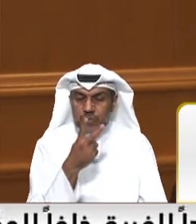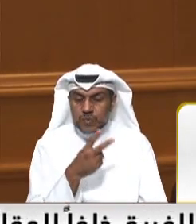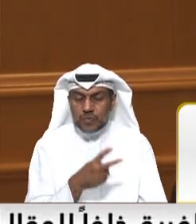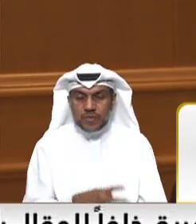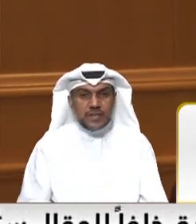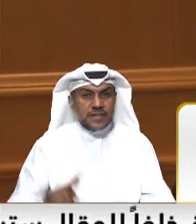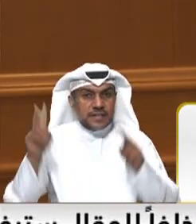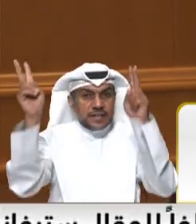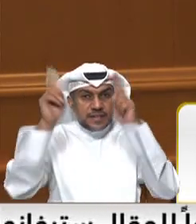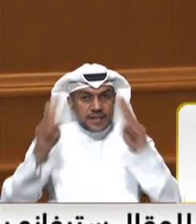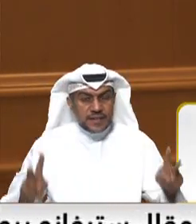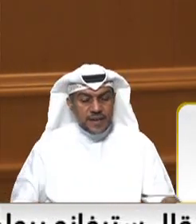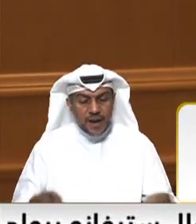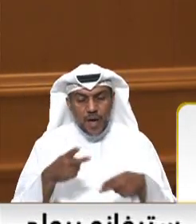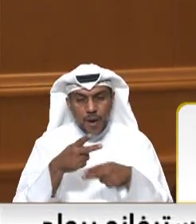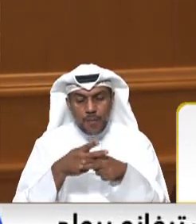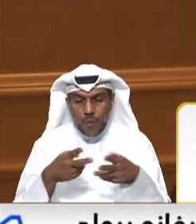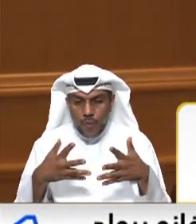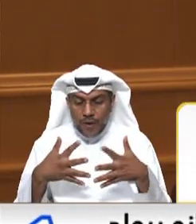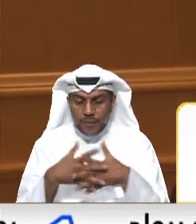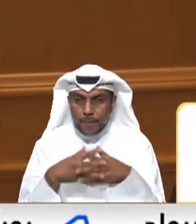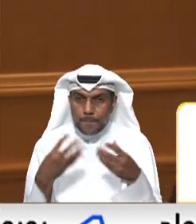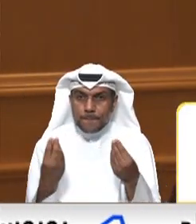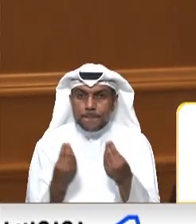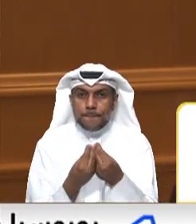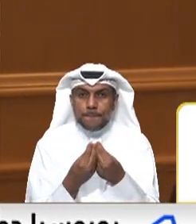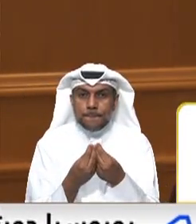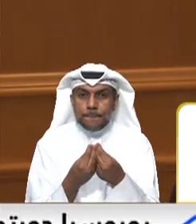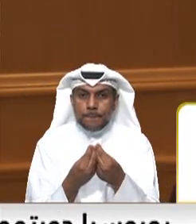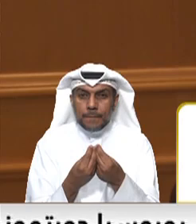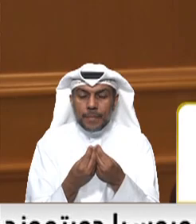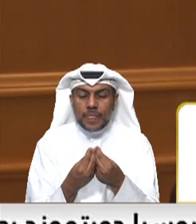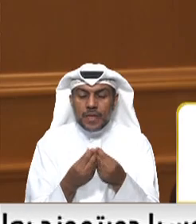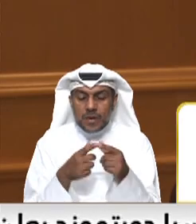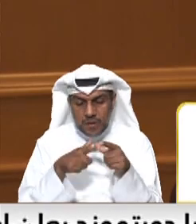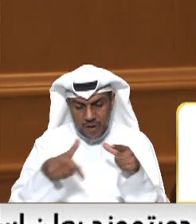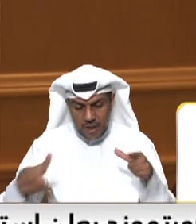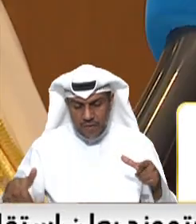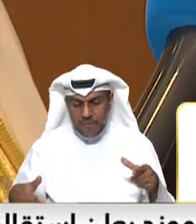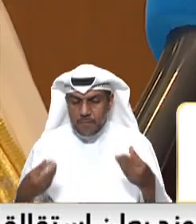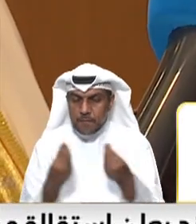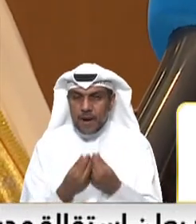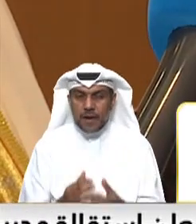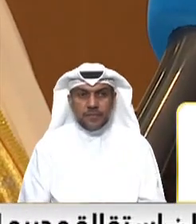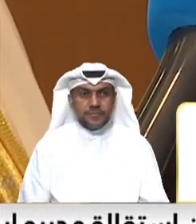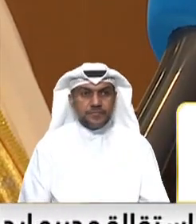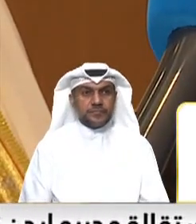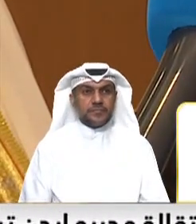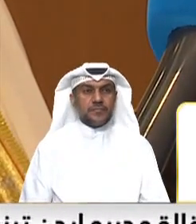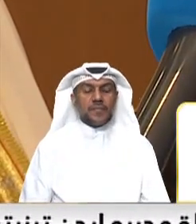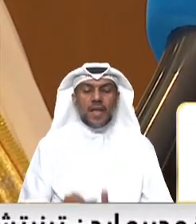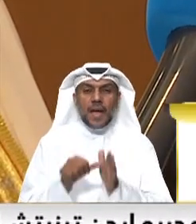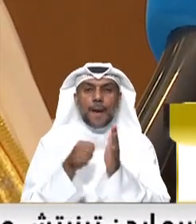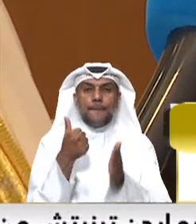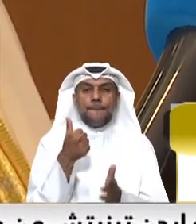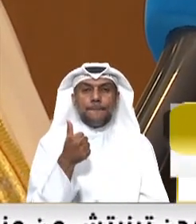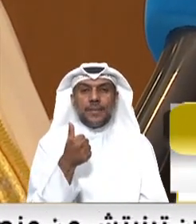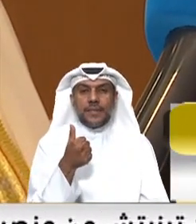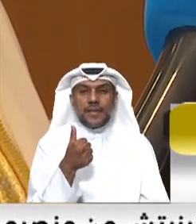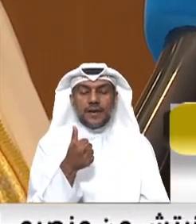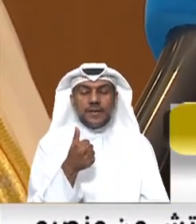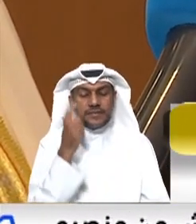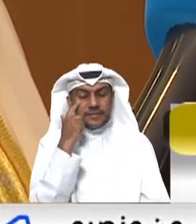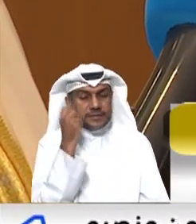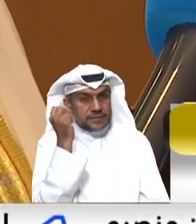الشبكة لدولة الكويت اللي يربط الكويت مع دول الخليج. بدأنا في دراسات